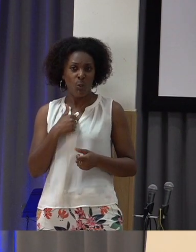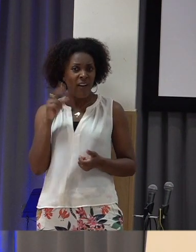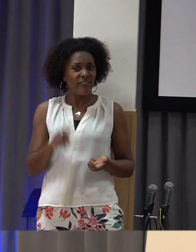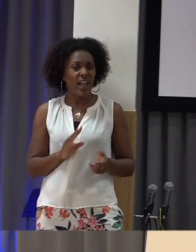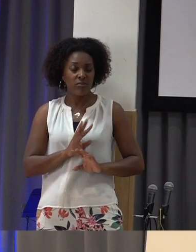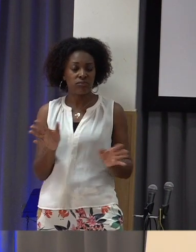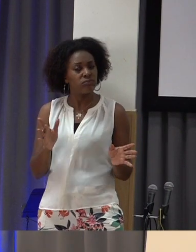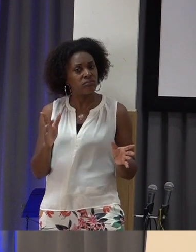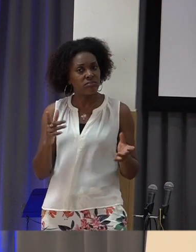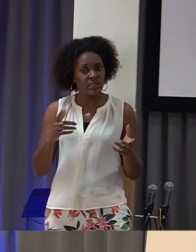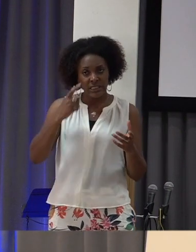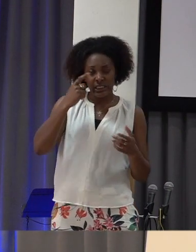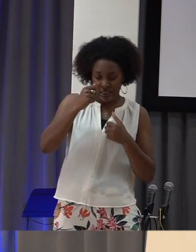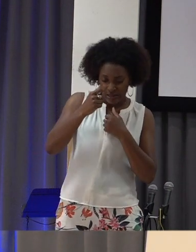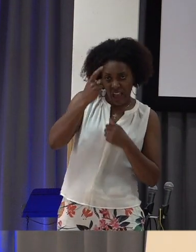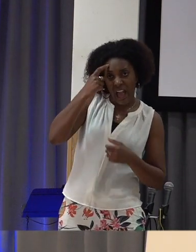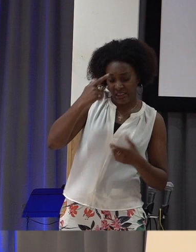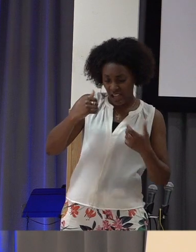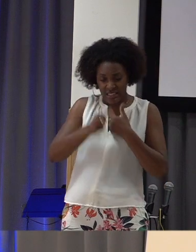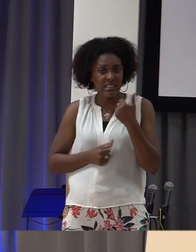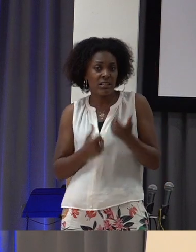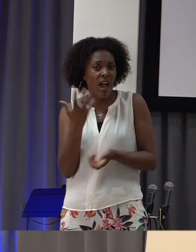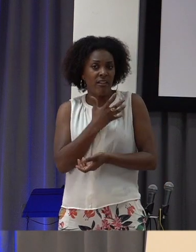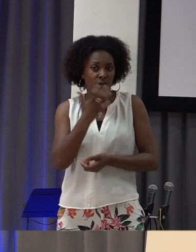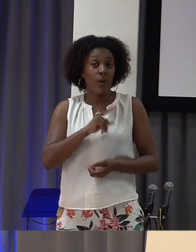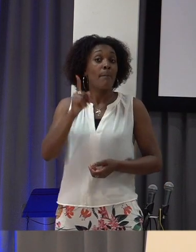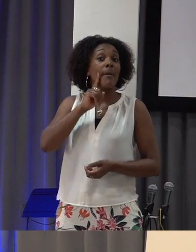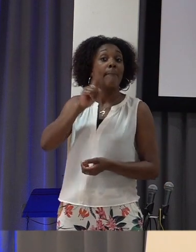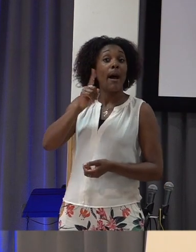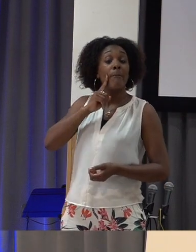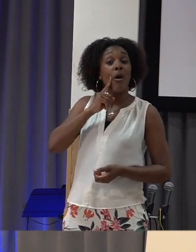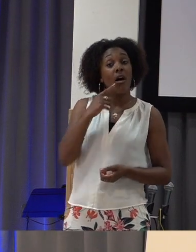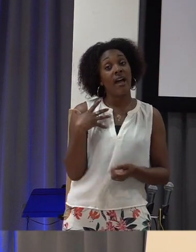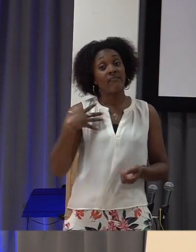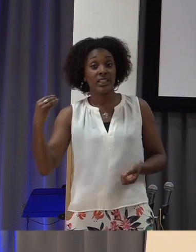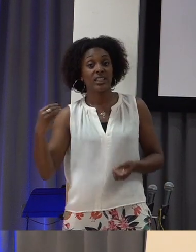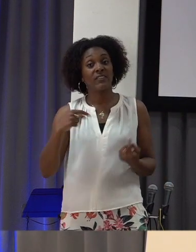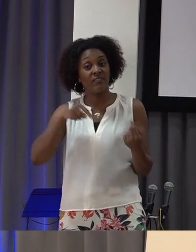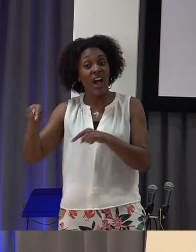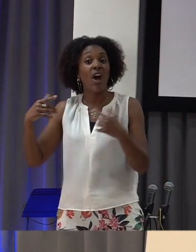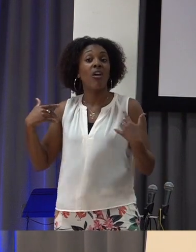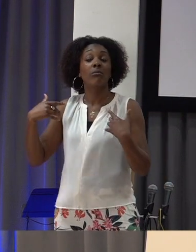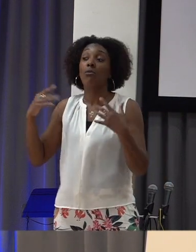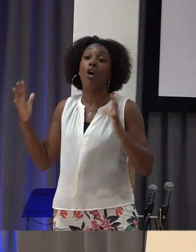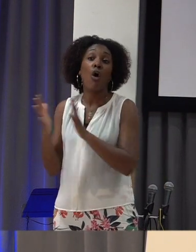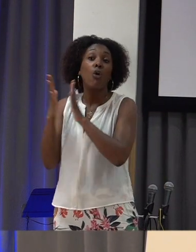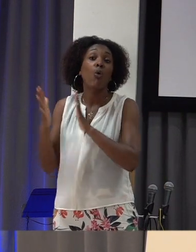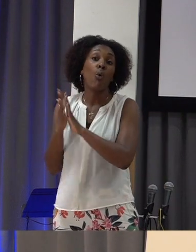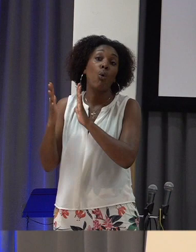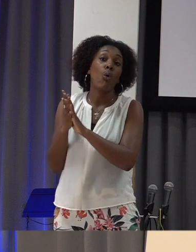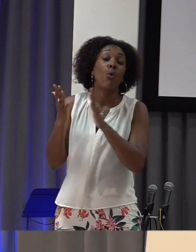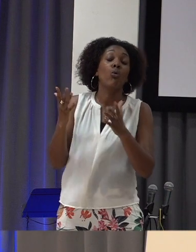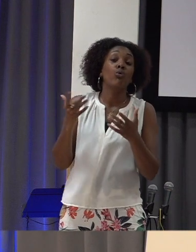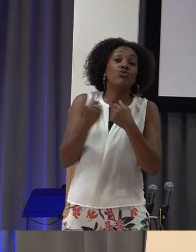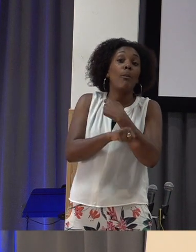les détails. J'avais été invité par ma mère à venir assister à une rencontre, une rencontre